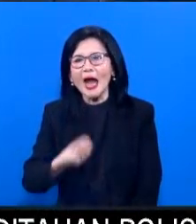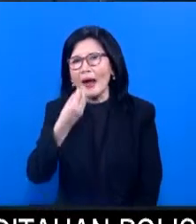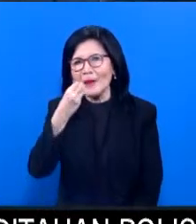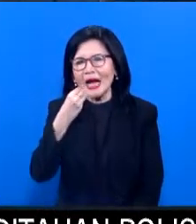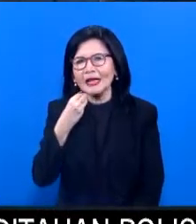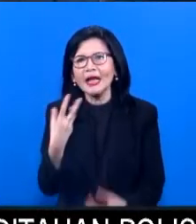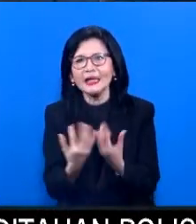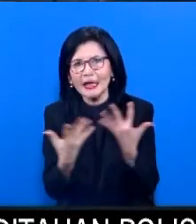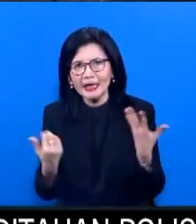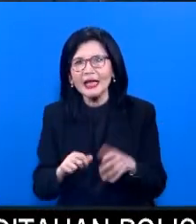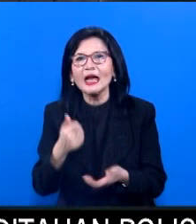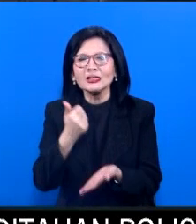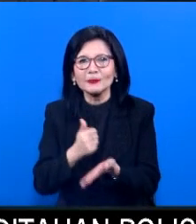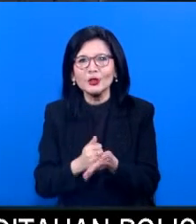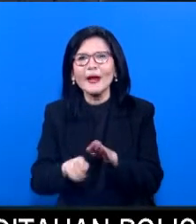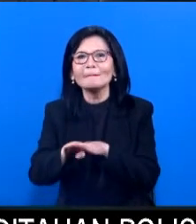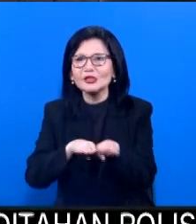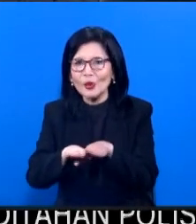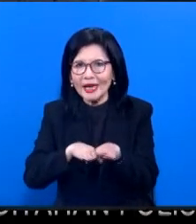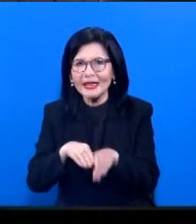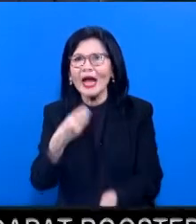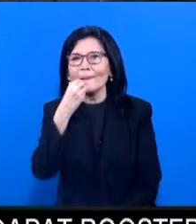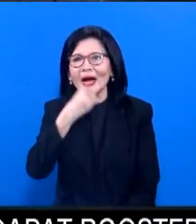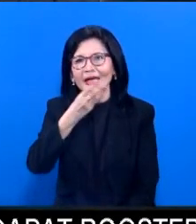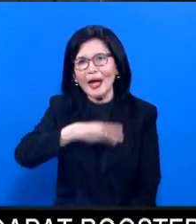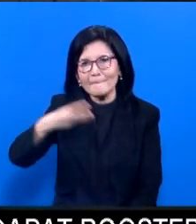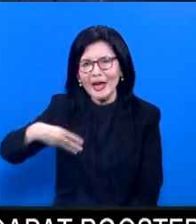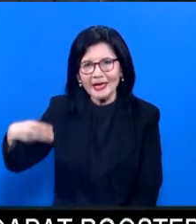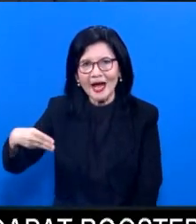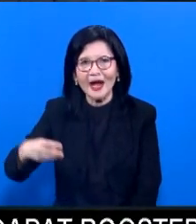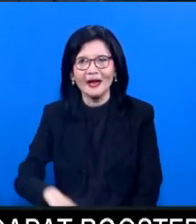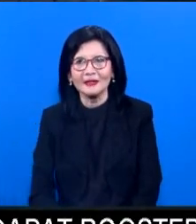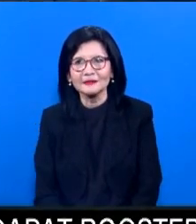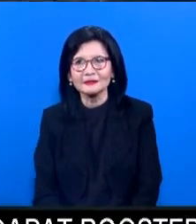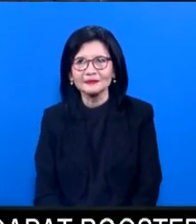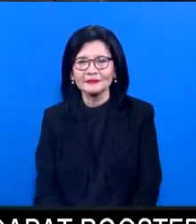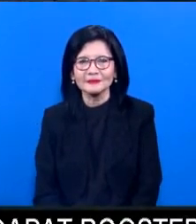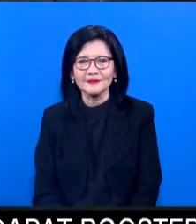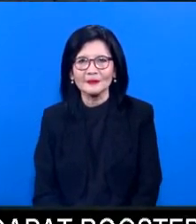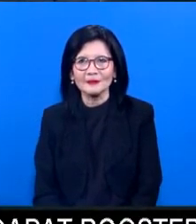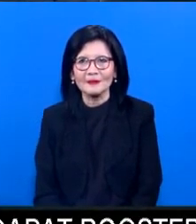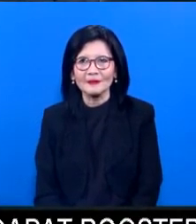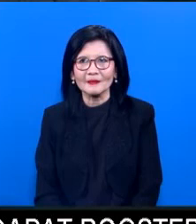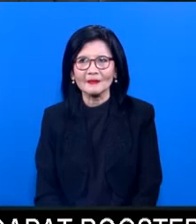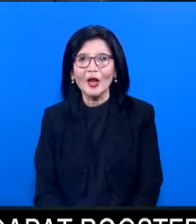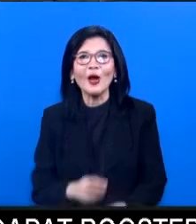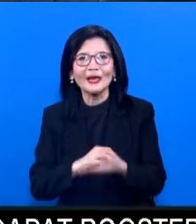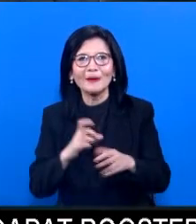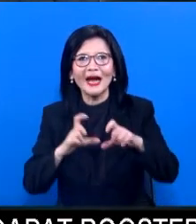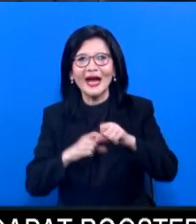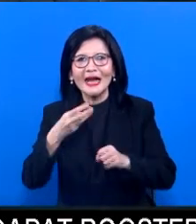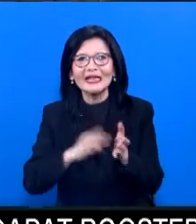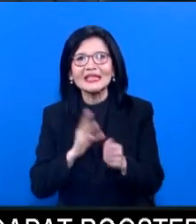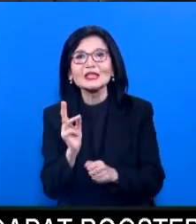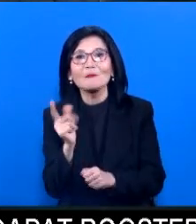sebenarnya adalah adaptasi dari kuliner Belanda. Semur sendiri merupakan adaptasi dari makanan Belanda bernama smor. Jadi smor